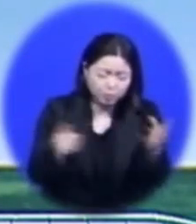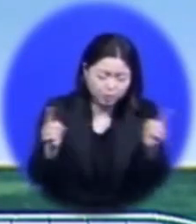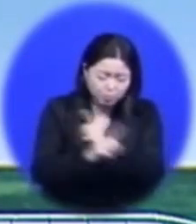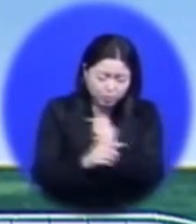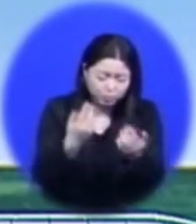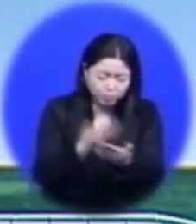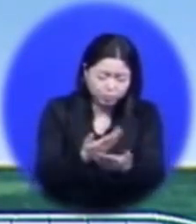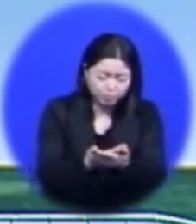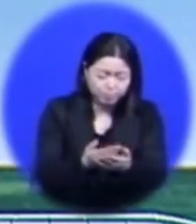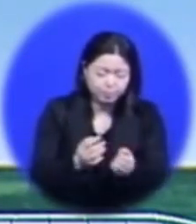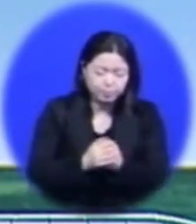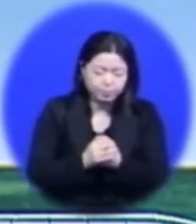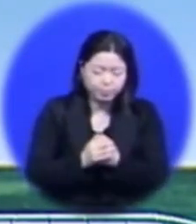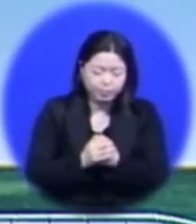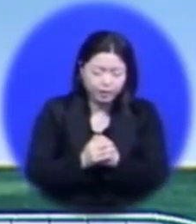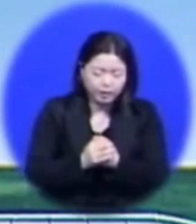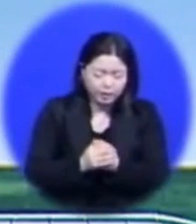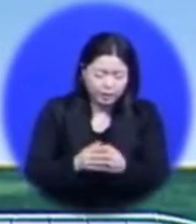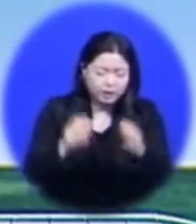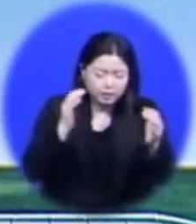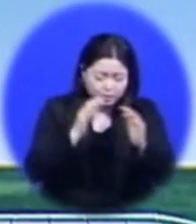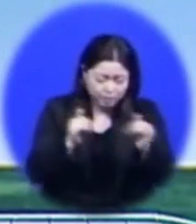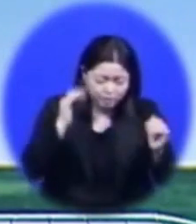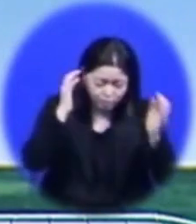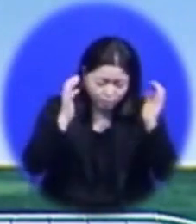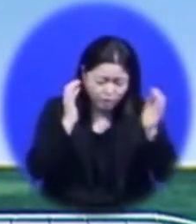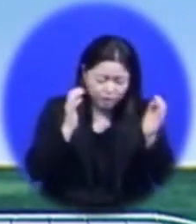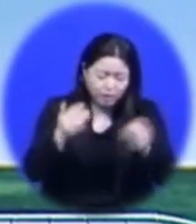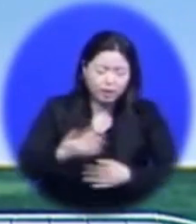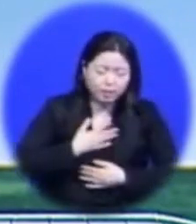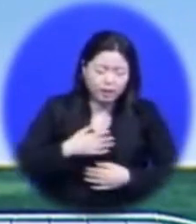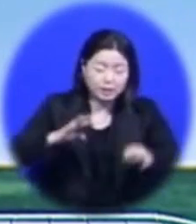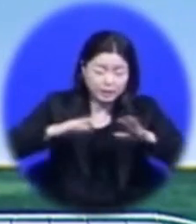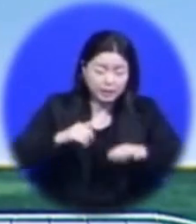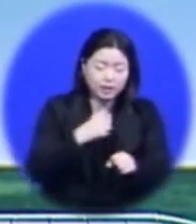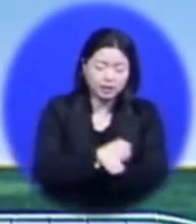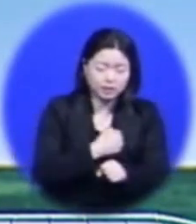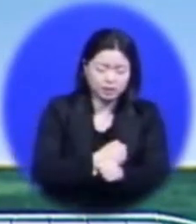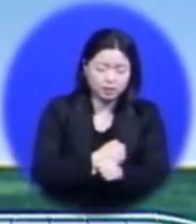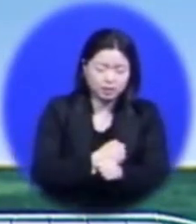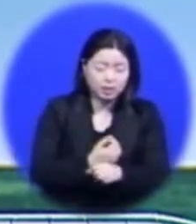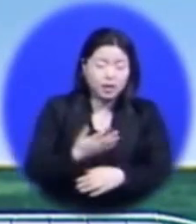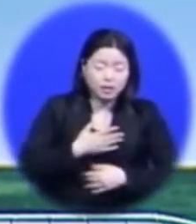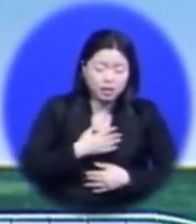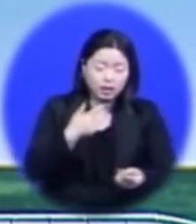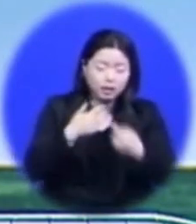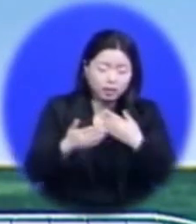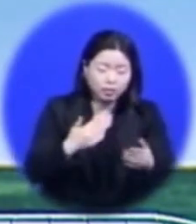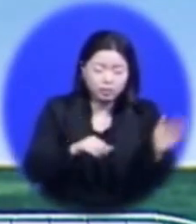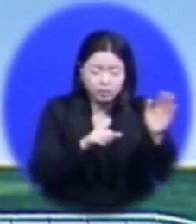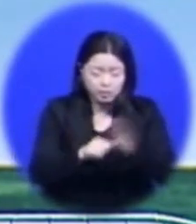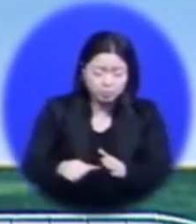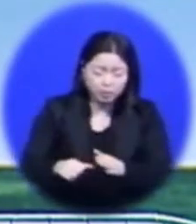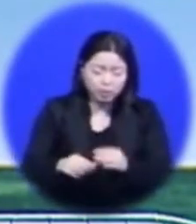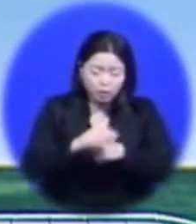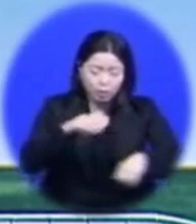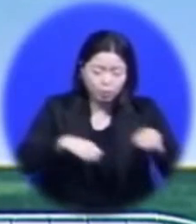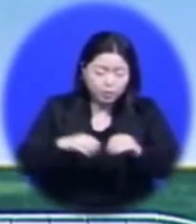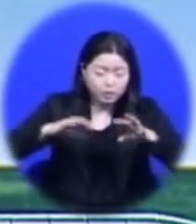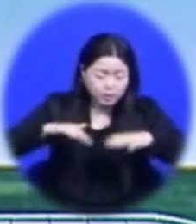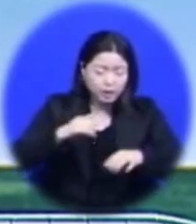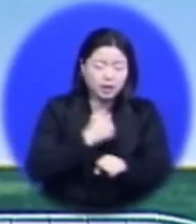주소서. 사랑, 환난을 나는 자랑한다. 내가 겪는 실패를 내가 오히려